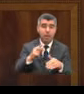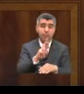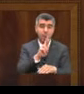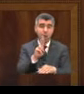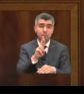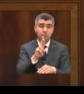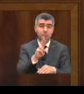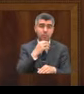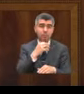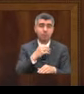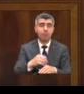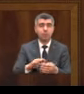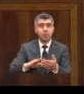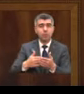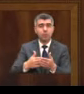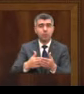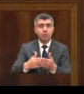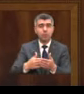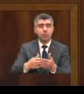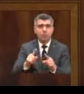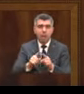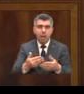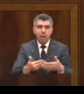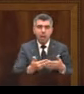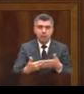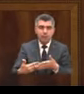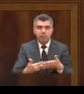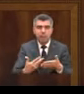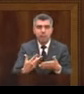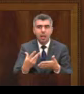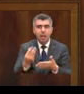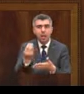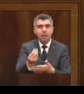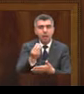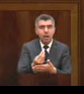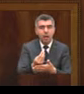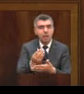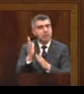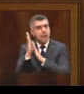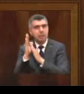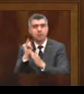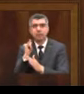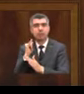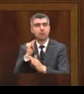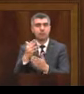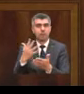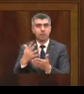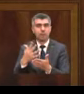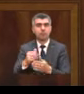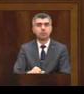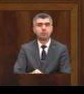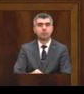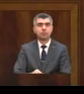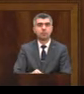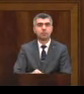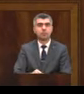مرة ومنومة، ما عطوش عطيها لهذوك الأطفال المساكين، عطيهم شي سيرو ولا شي حاجة منوماهم باش